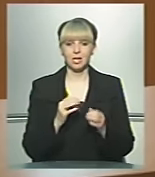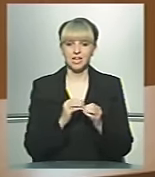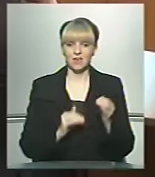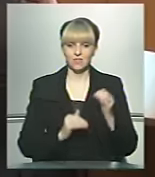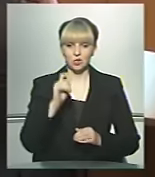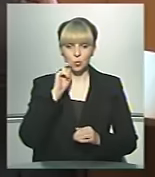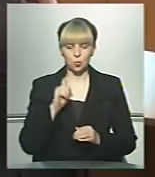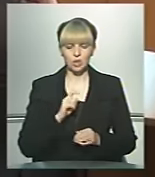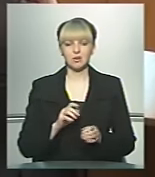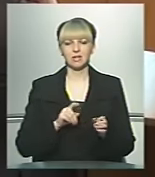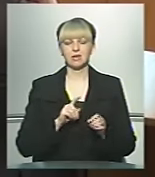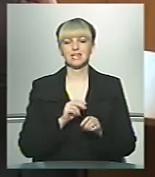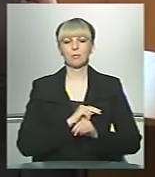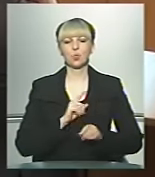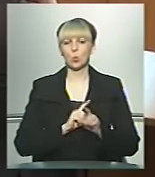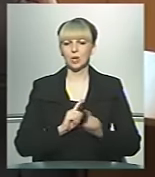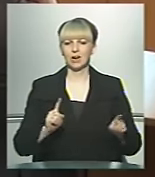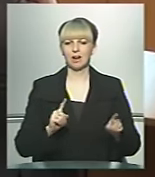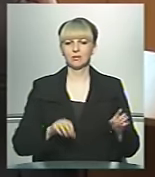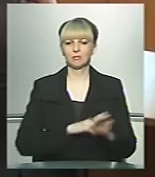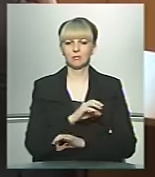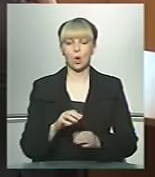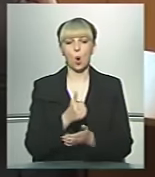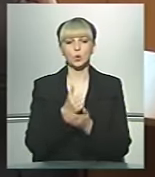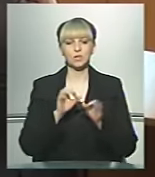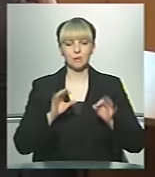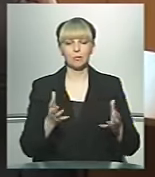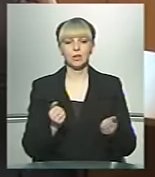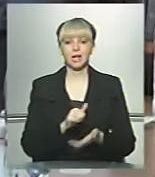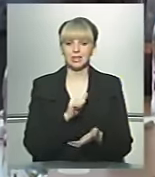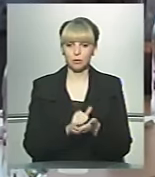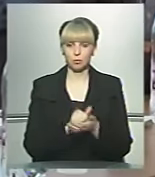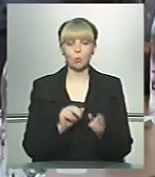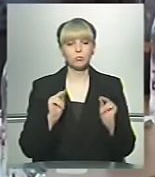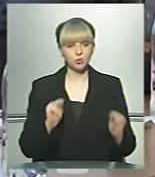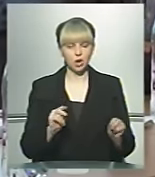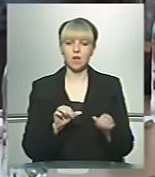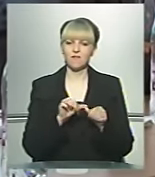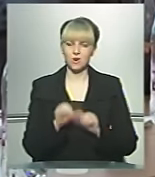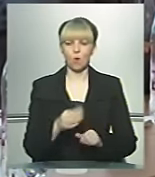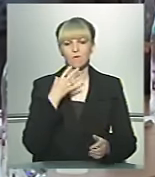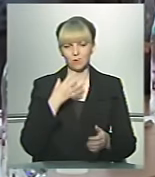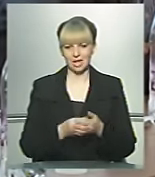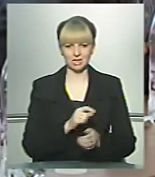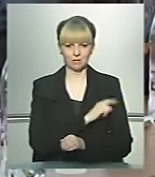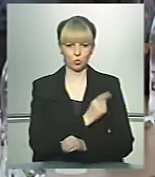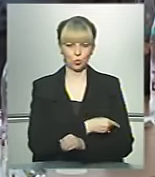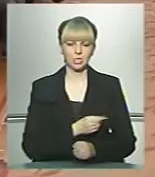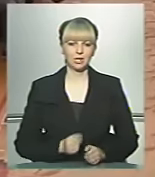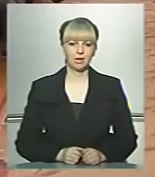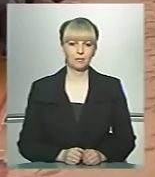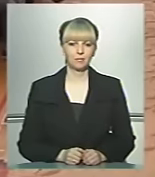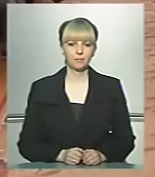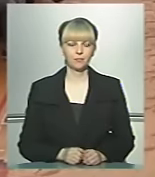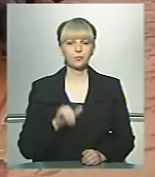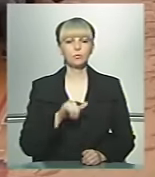вишах країни запрацює унікальний проект, основний меседж якого – отримати диплом чесно та виключно власними